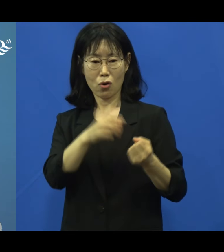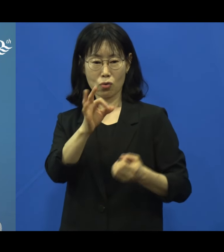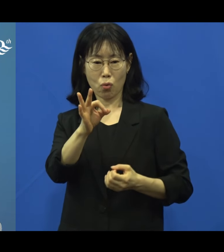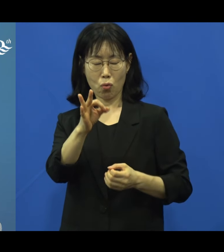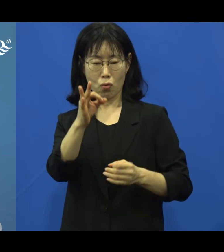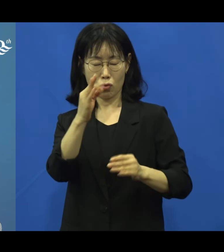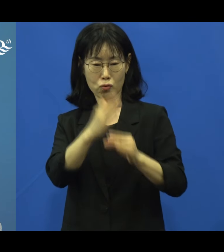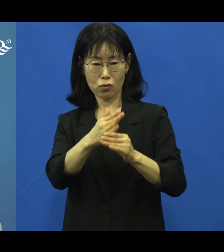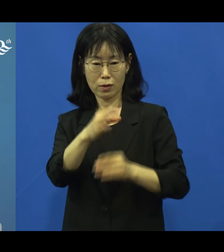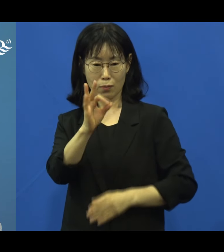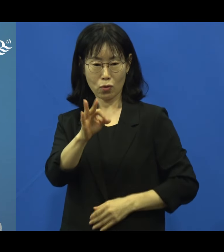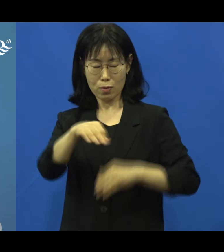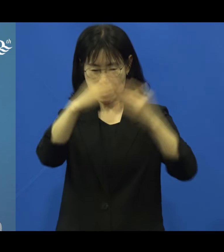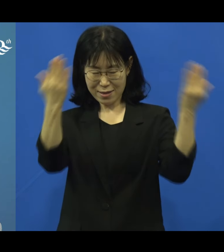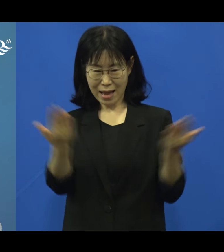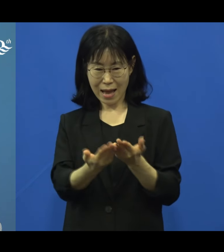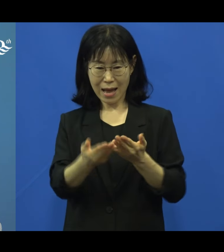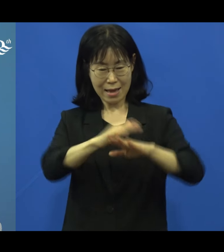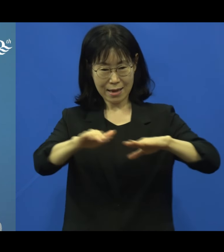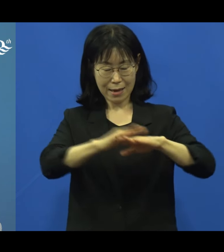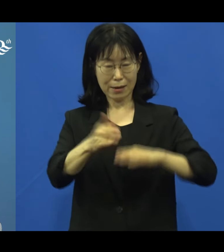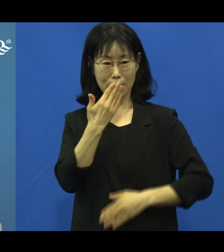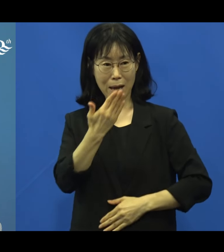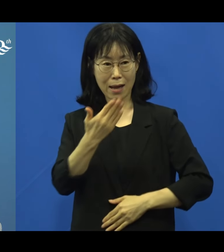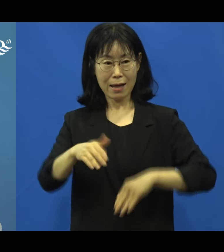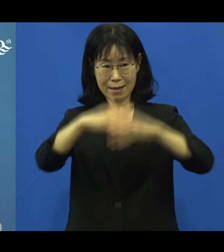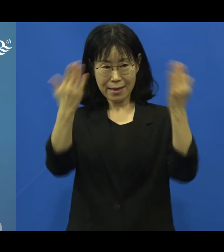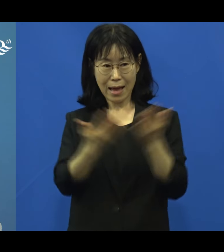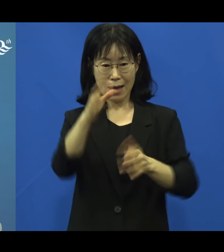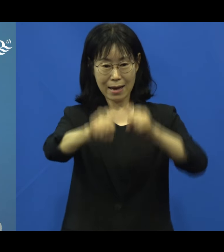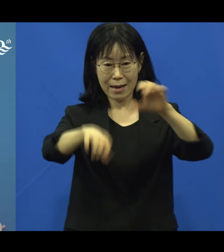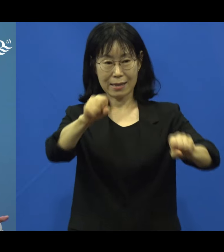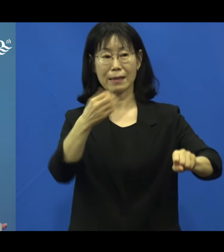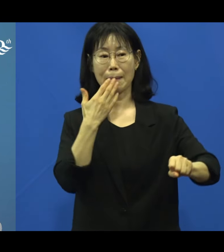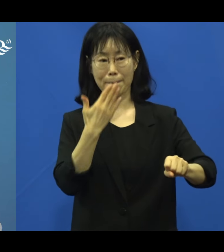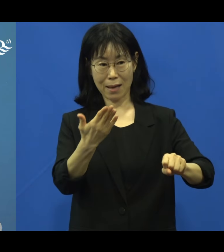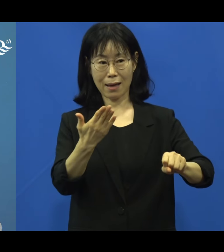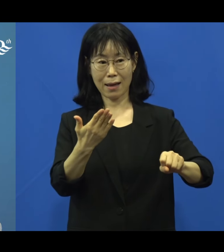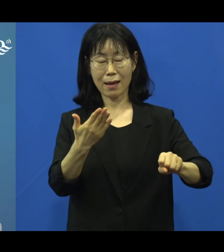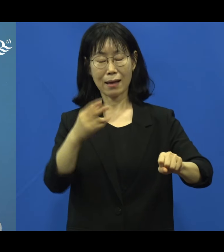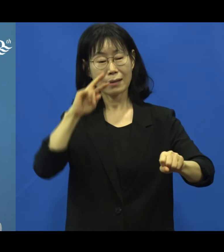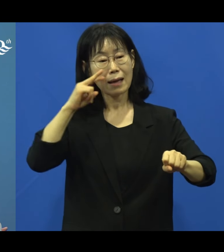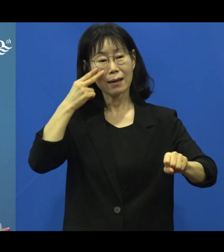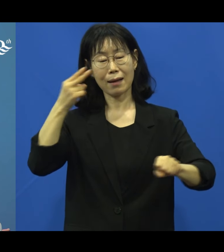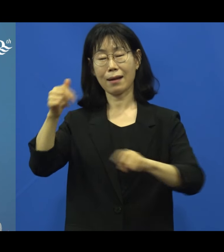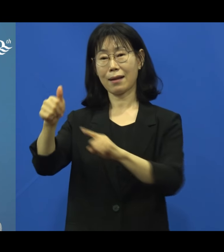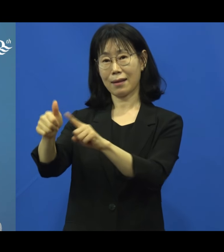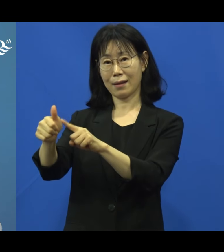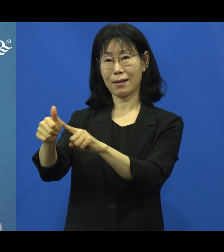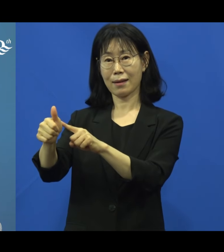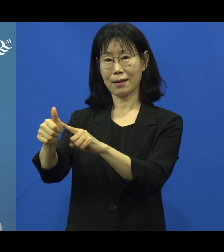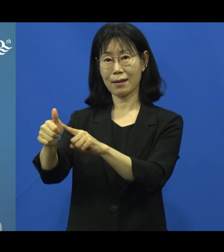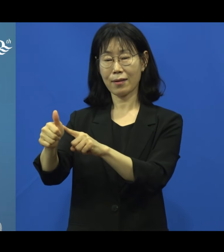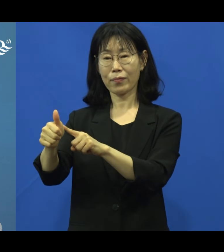만능주의 전형. 그 나만이 가지고 있는 그 짐수레에는 대단한 보물들이 되어 있는 거예요.